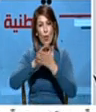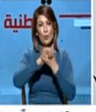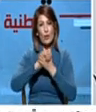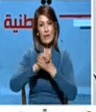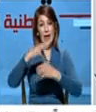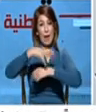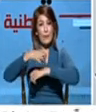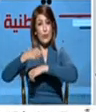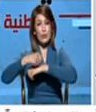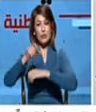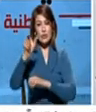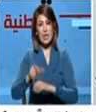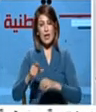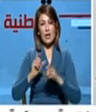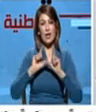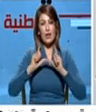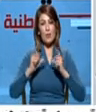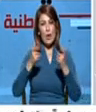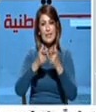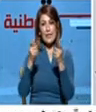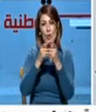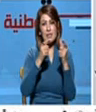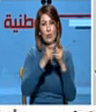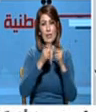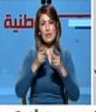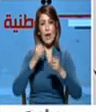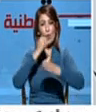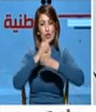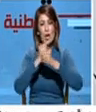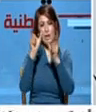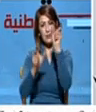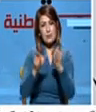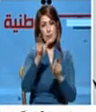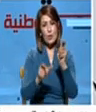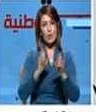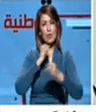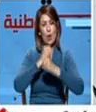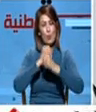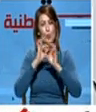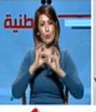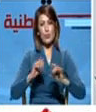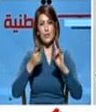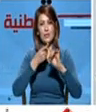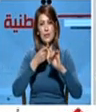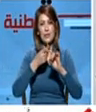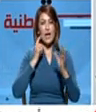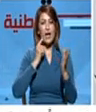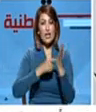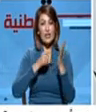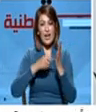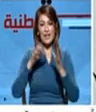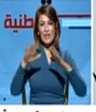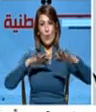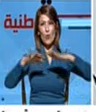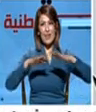هذه المؤسسه المؤسسه مؤسسه وعمالها تم اقرار العديد من اجراءات